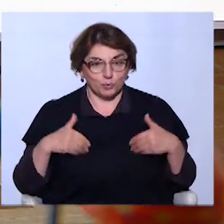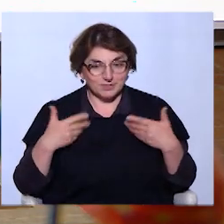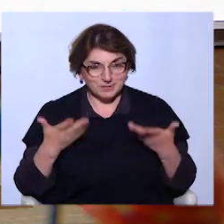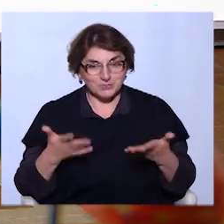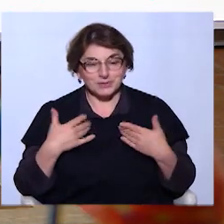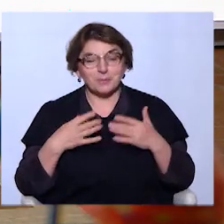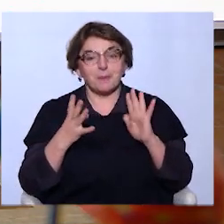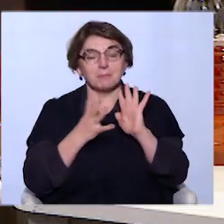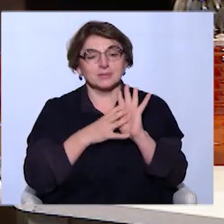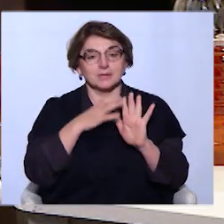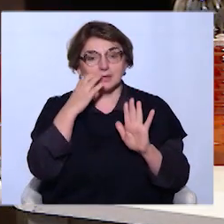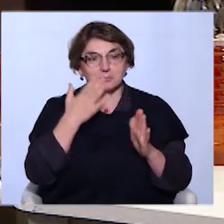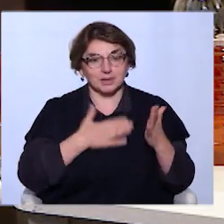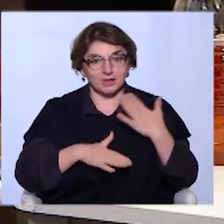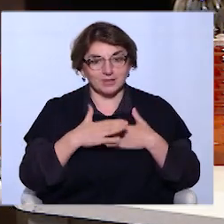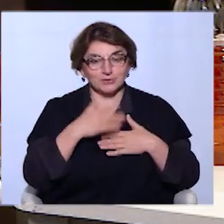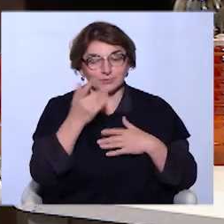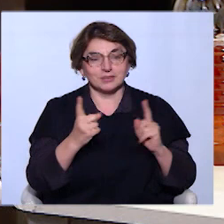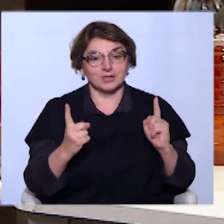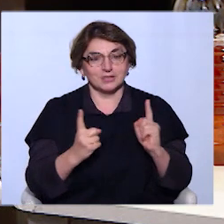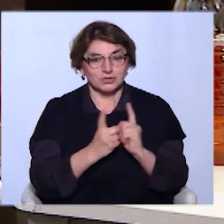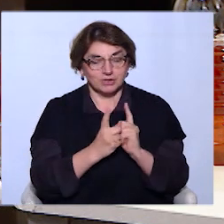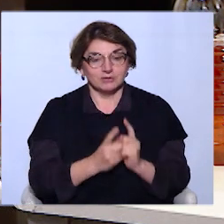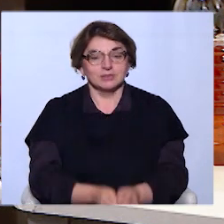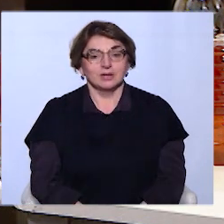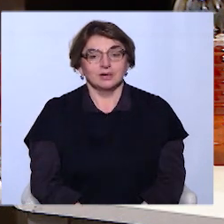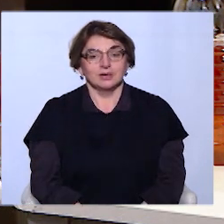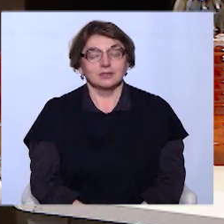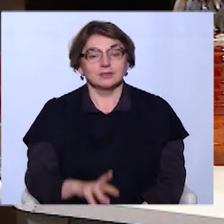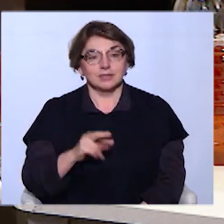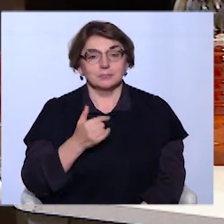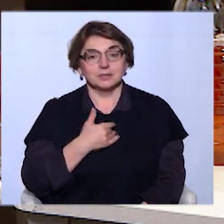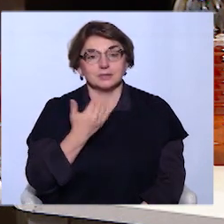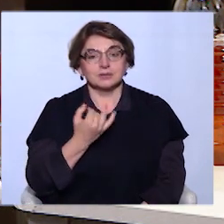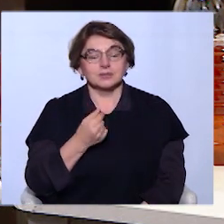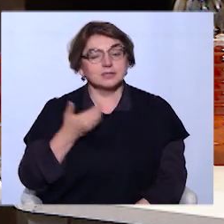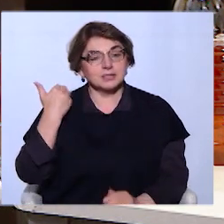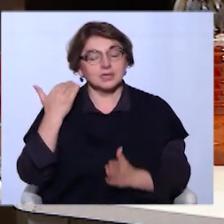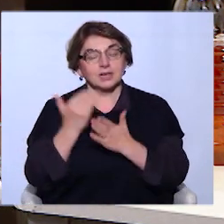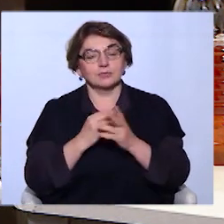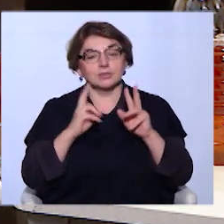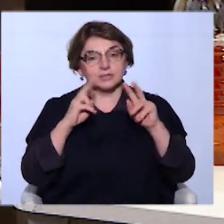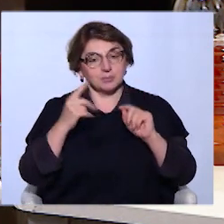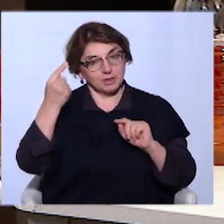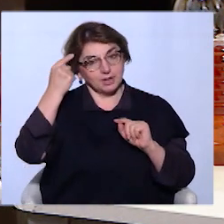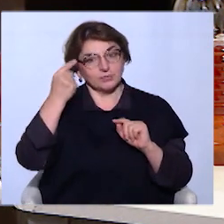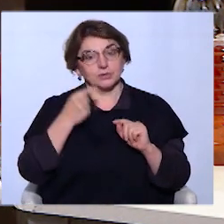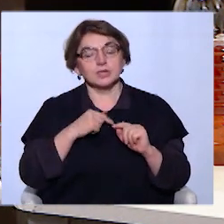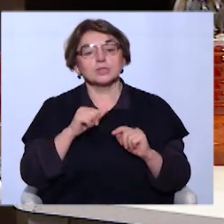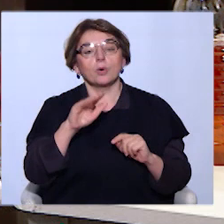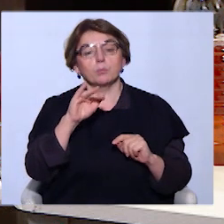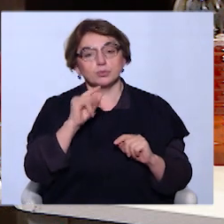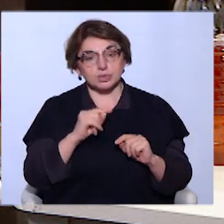მოგესალმებით ჩემო მეცხრე კლასელებო, მე მიხარია ისევ თქვენთან ერთად შეხვედრა და მე მინდა წინა გაკვეთილის თემა შეგახსენოთ. ეს იყო